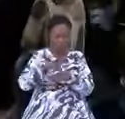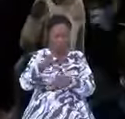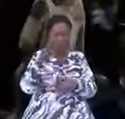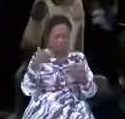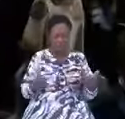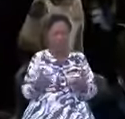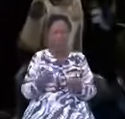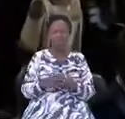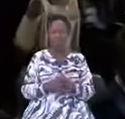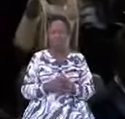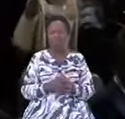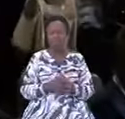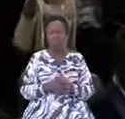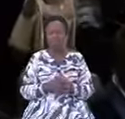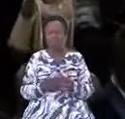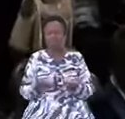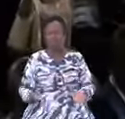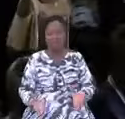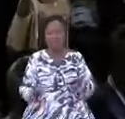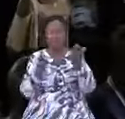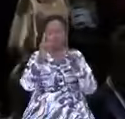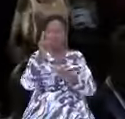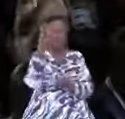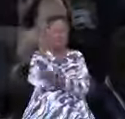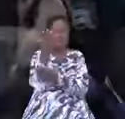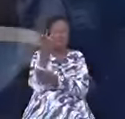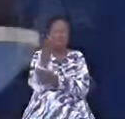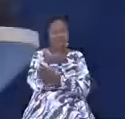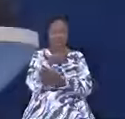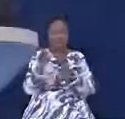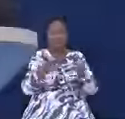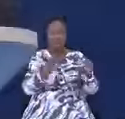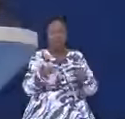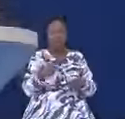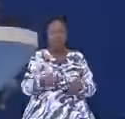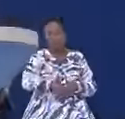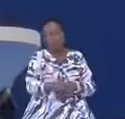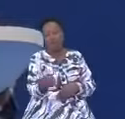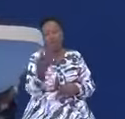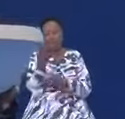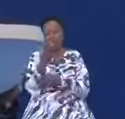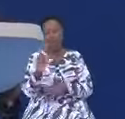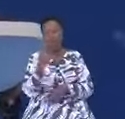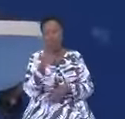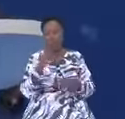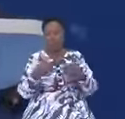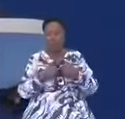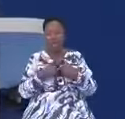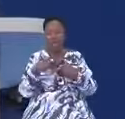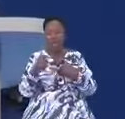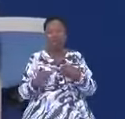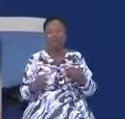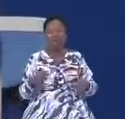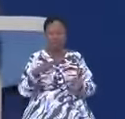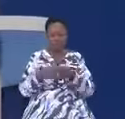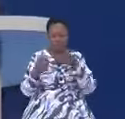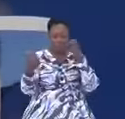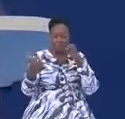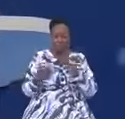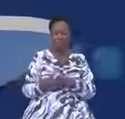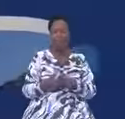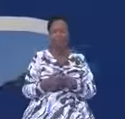humain et impose l'autre main là où tu as le mal là la maladie et le défi là tu sens le problème